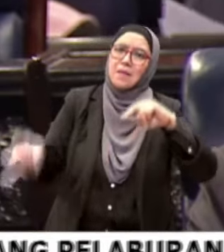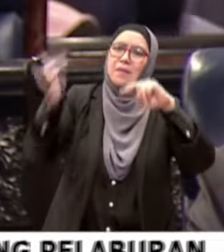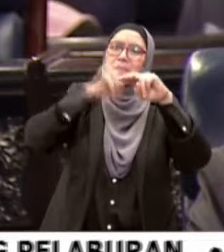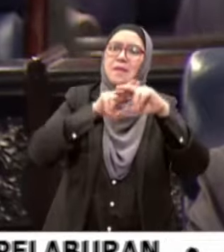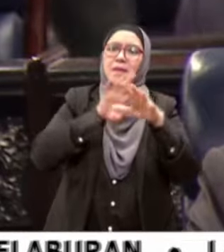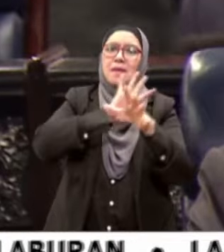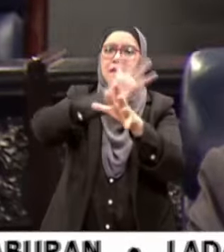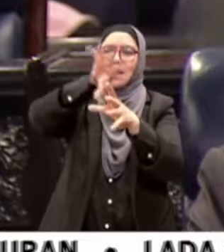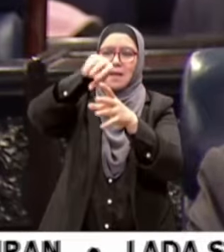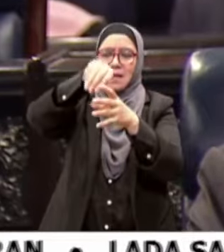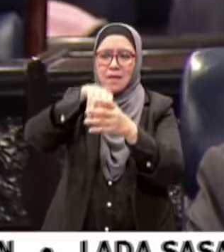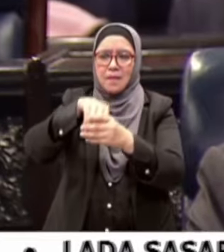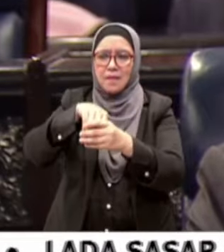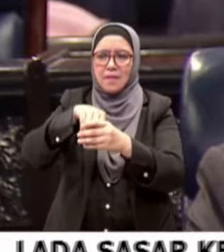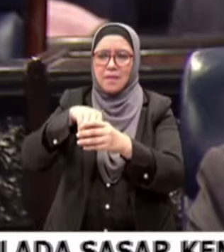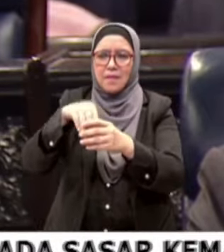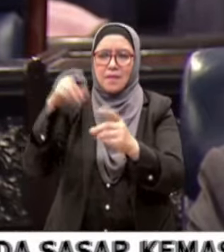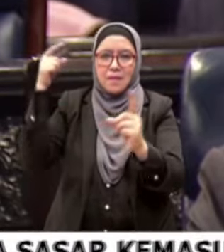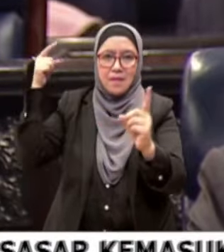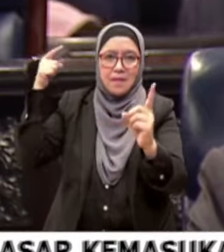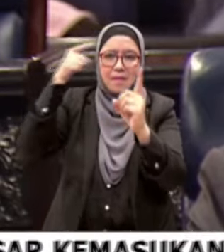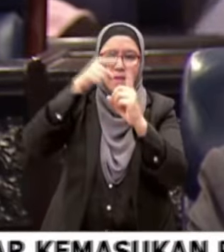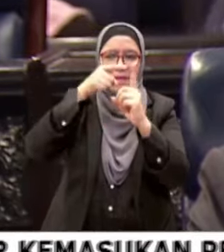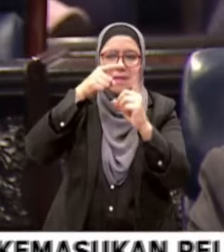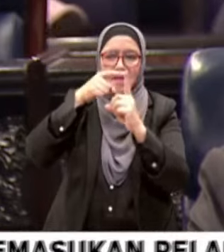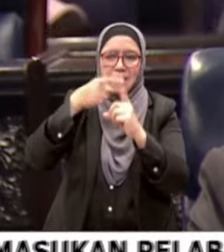dalam bahasa tinggi